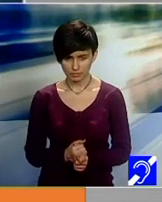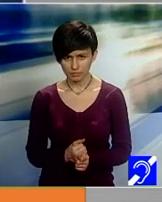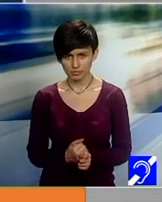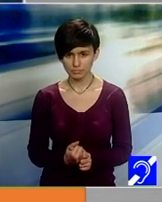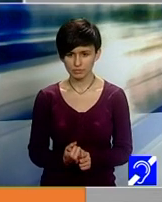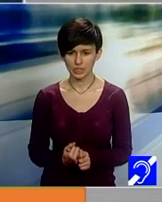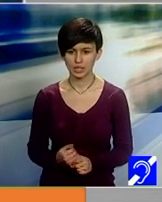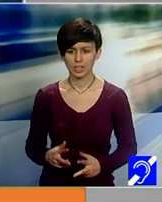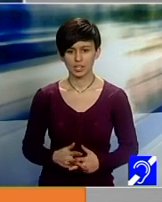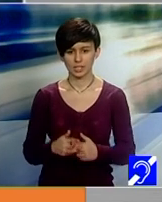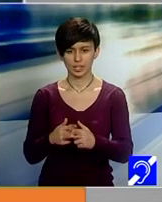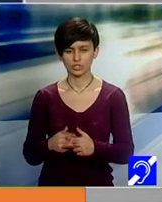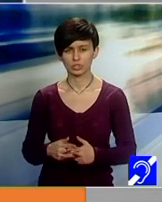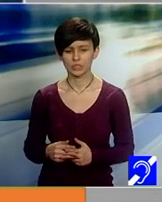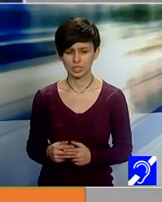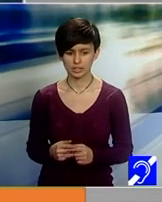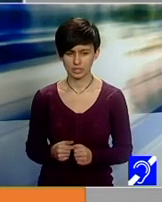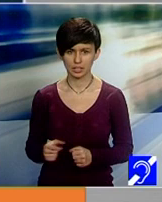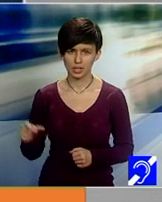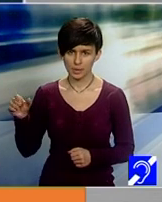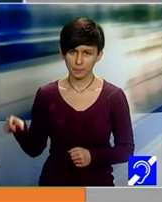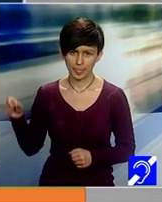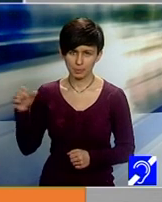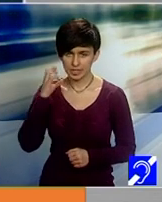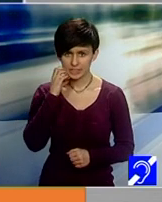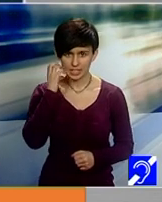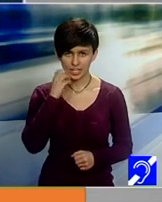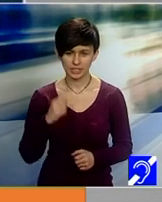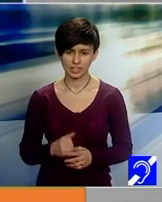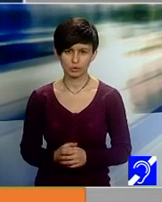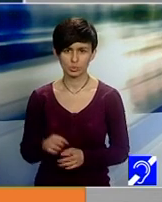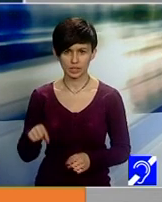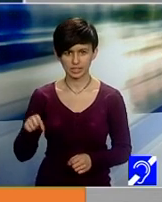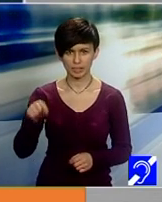semințe libere țărănești. Aveți succes?